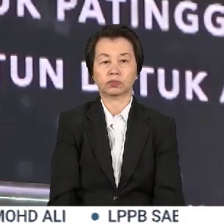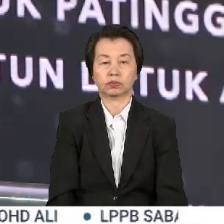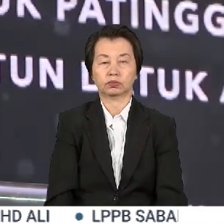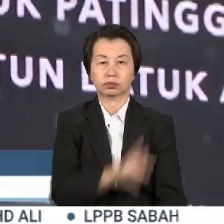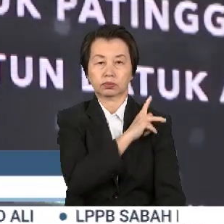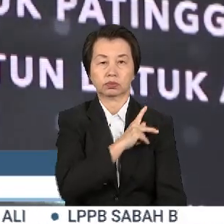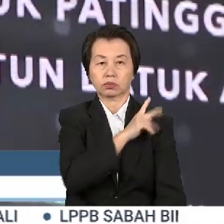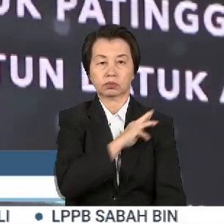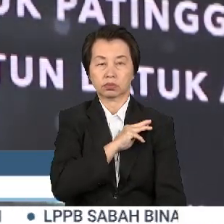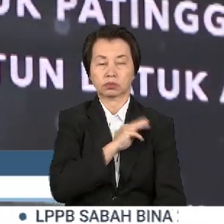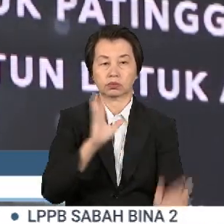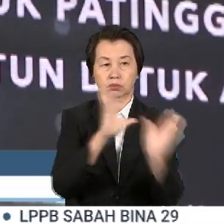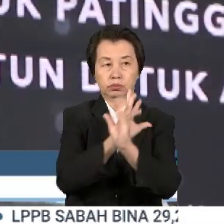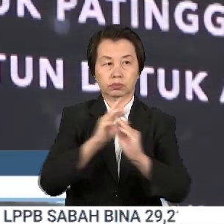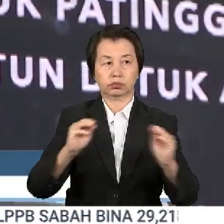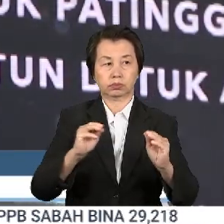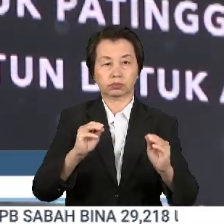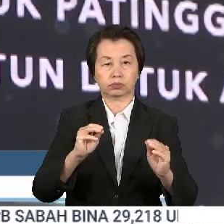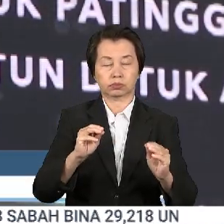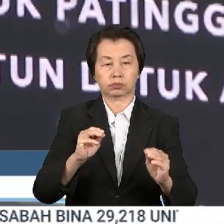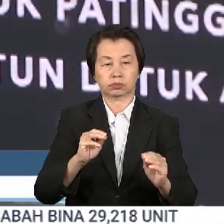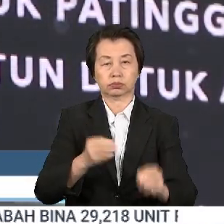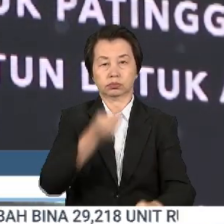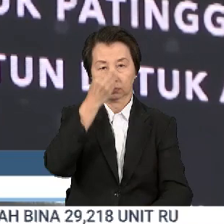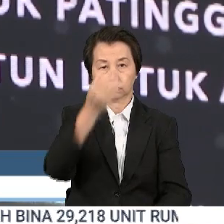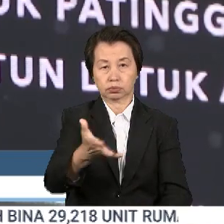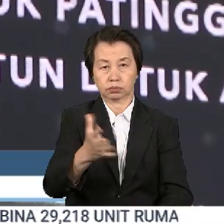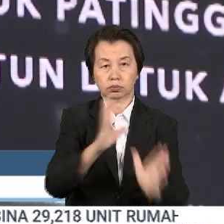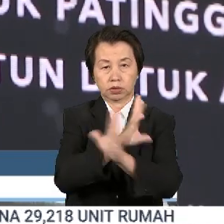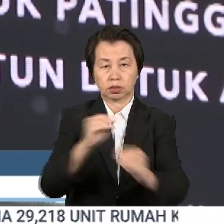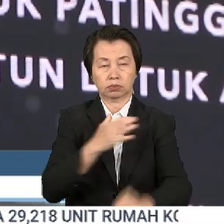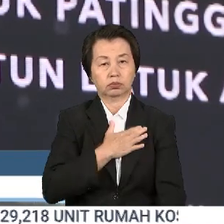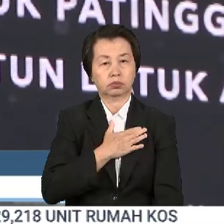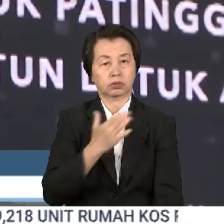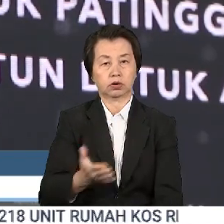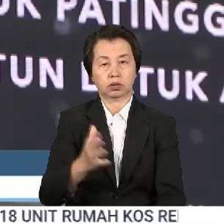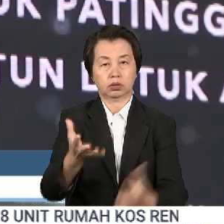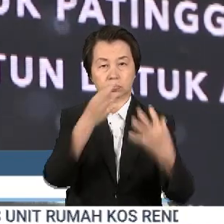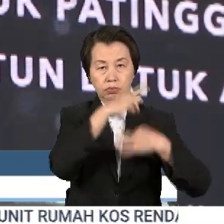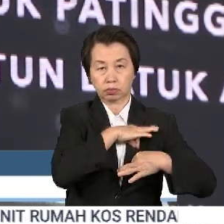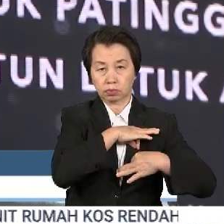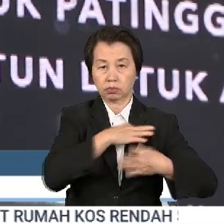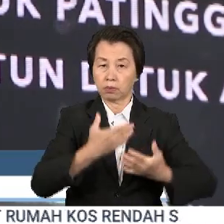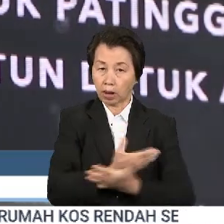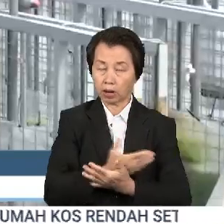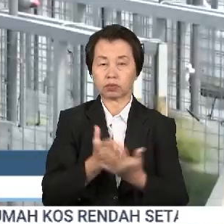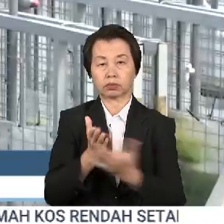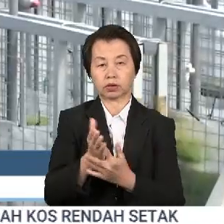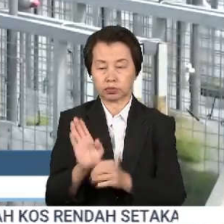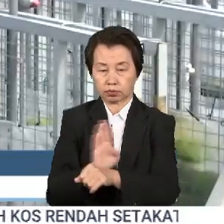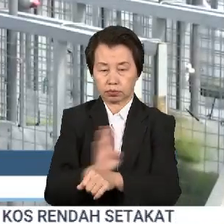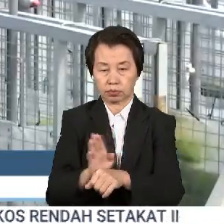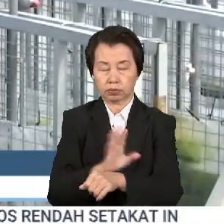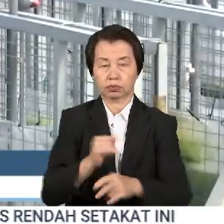Premier Sarawak Dato' Petinggi Tan Sri Abang Johari Tun Openg memberitahu Sarawak komited menjana pendapatan baharu menerusi perdagangan